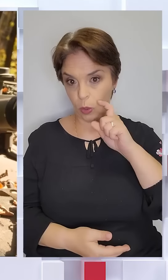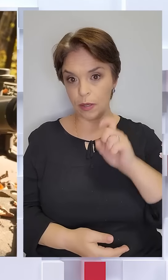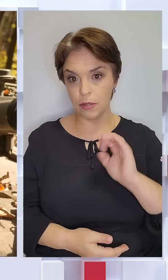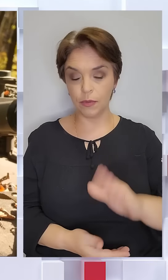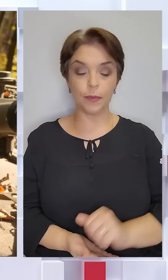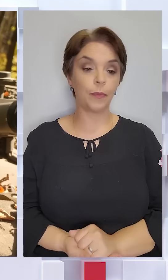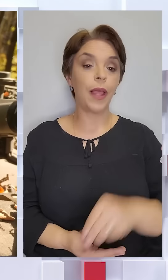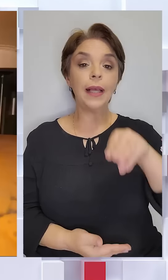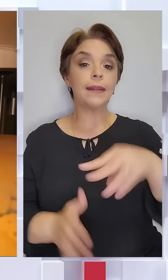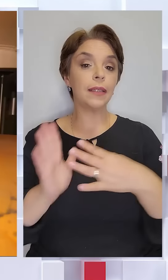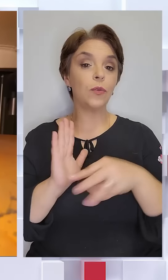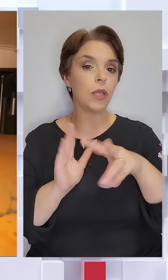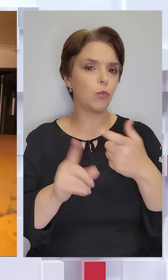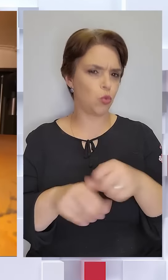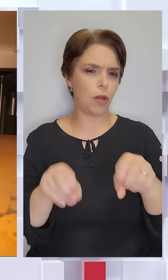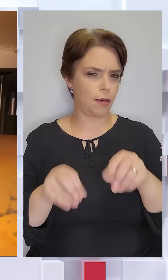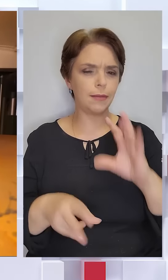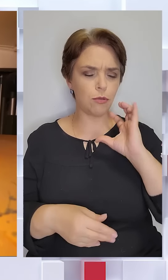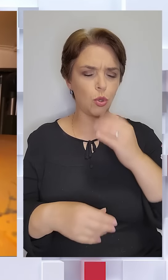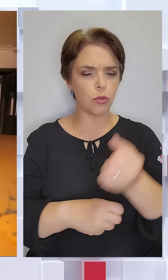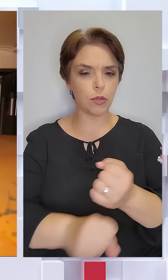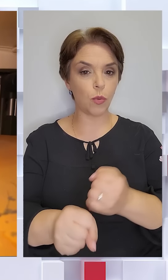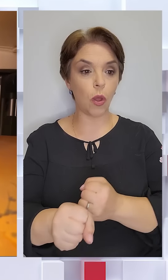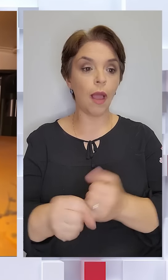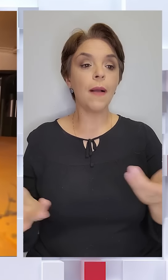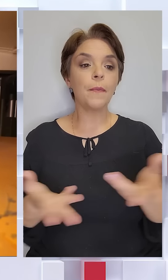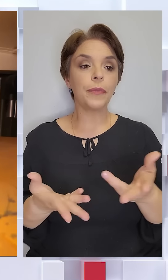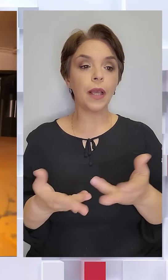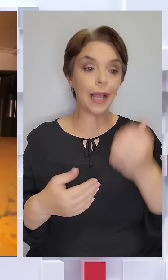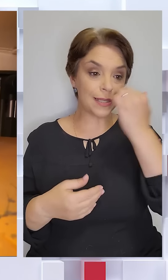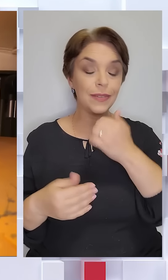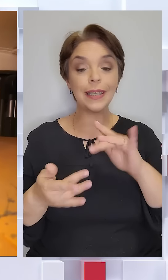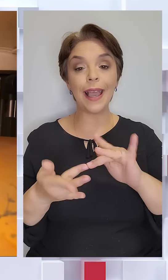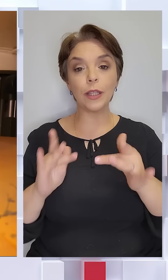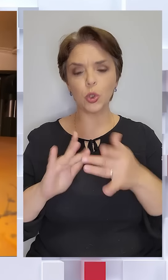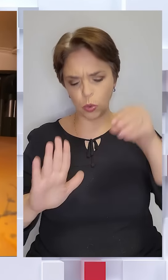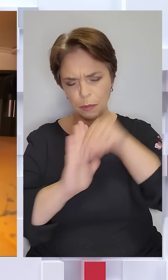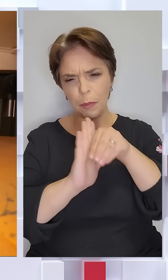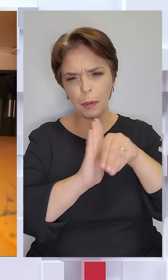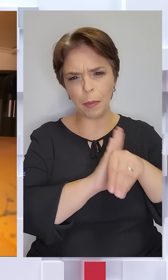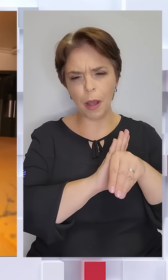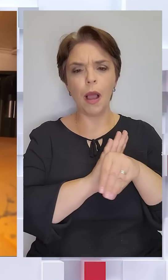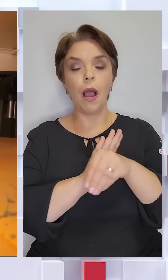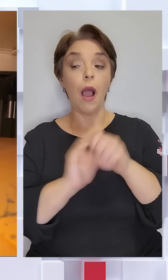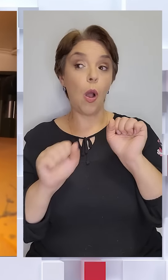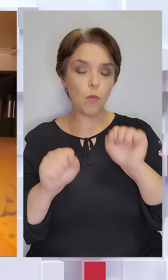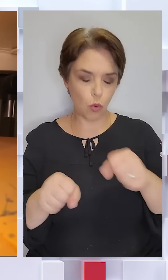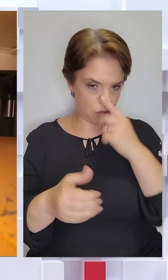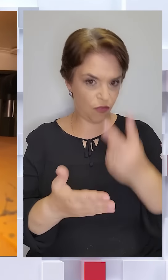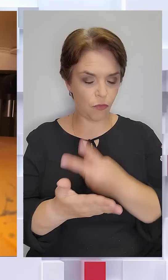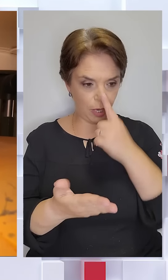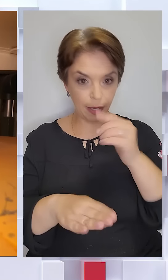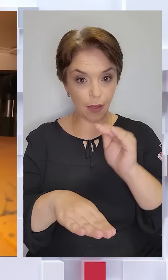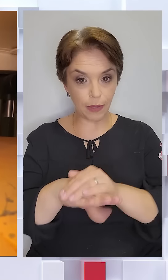українців. Т-90М – дуже грізна, серйозна зброя, яка завдяки електронній начинці, грубо кажучи, може